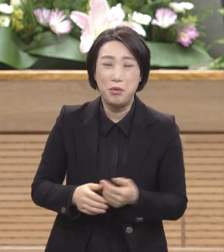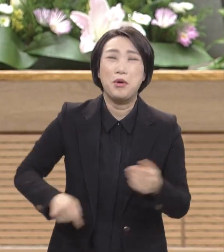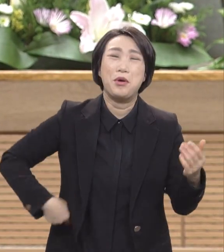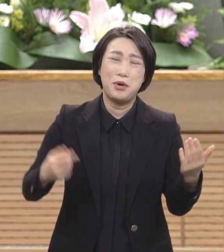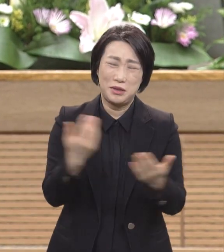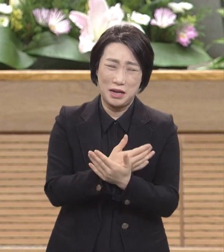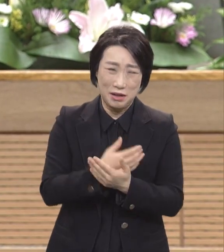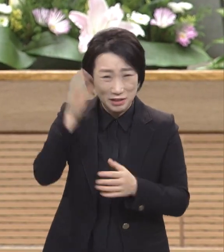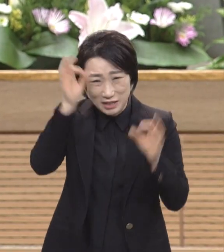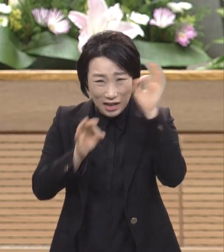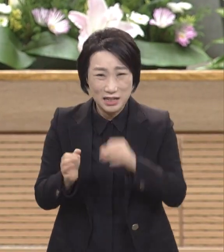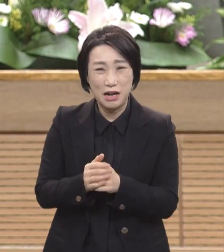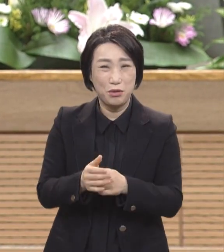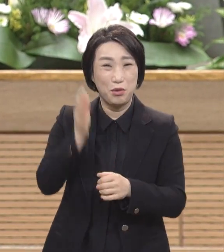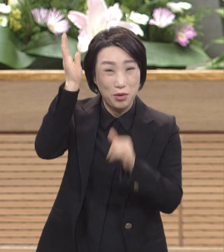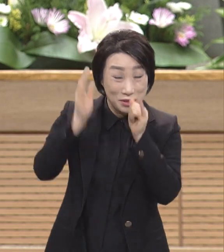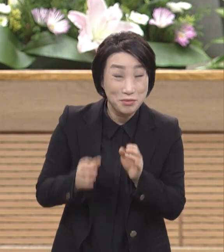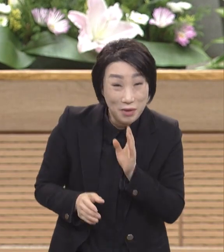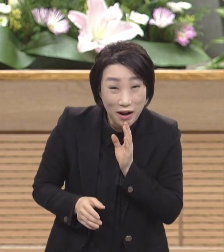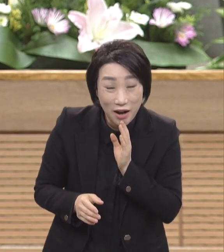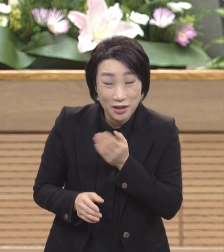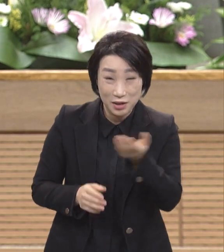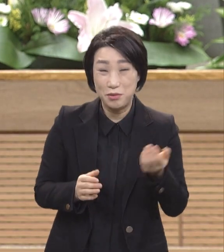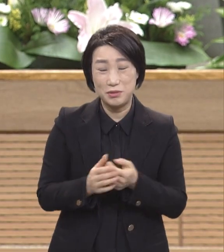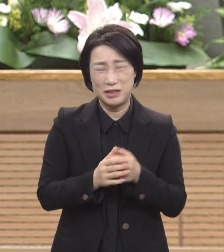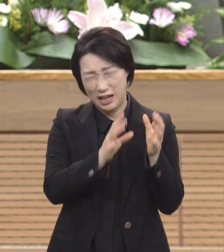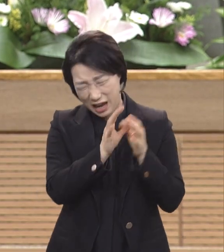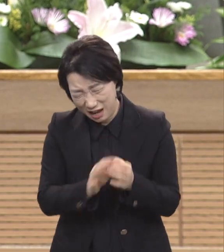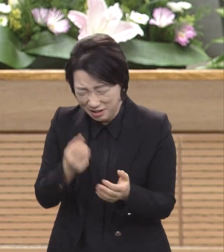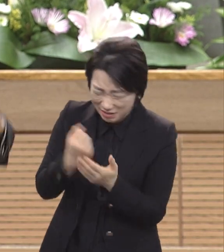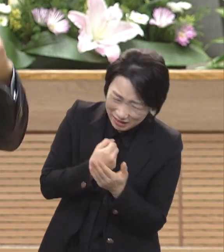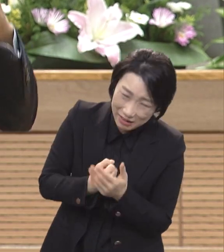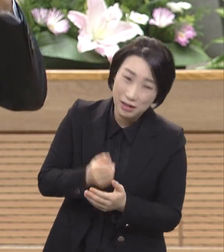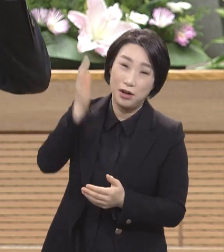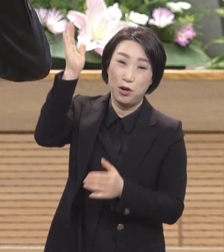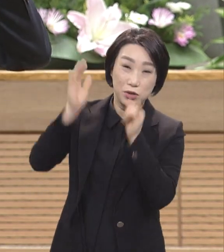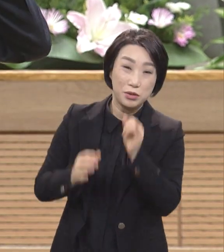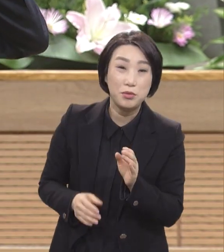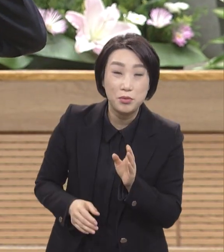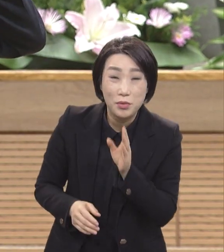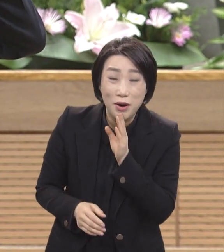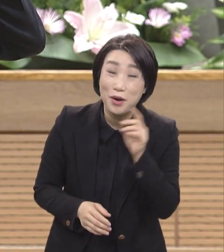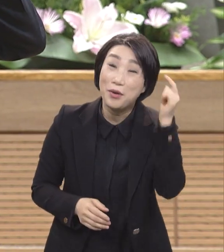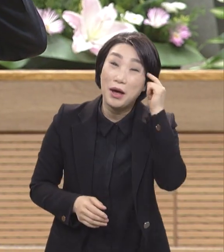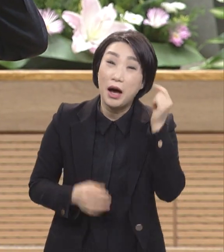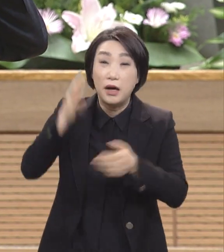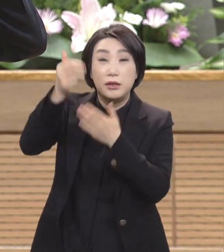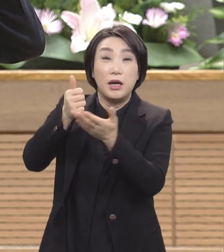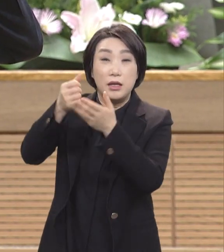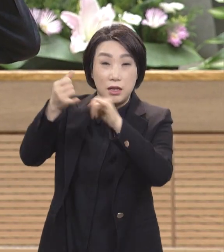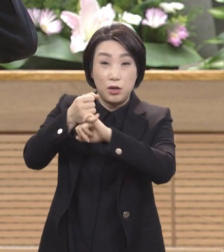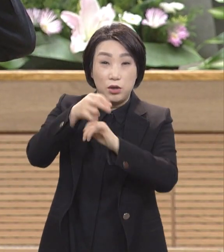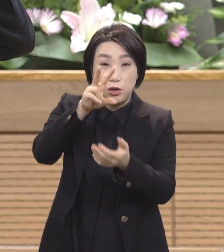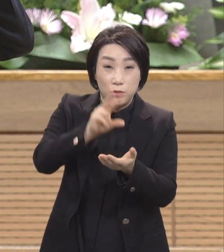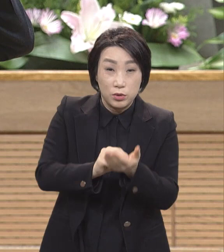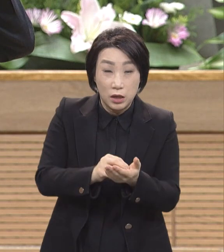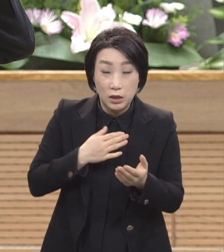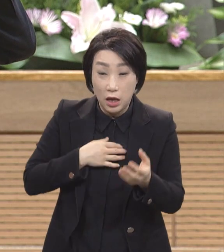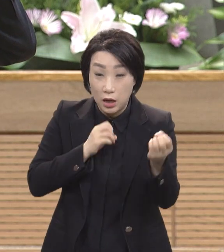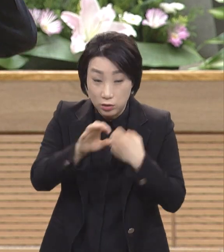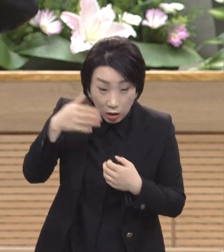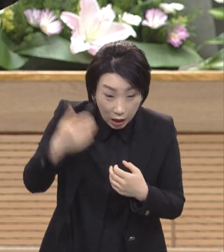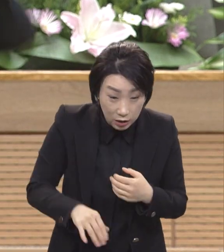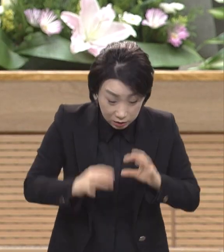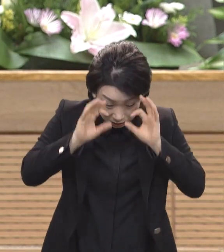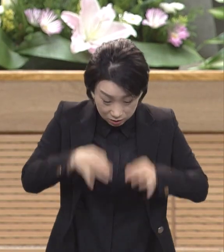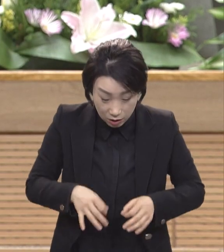것을 찾으라고. 애타게 말은 이유가 뭐냐? 하나님의 약속의 문제가 이행하지 못한